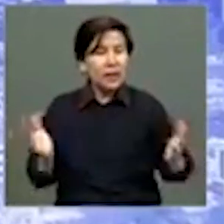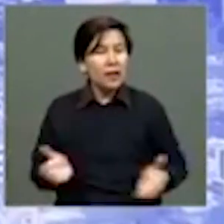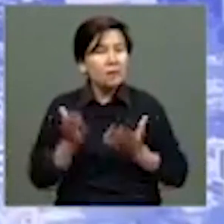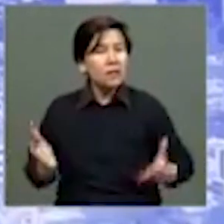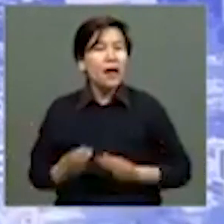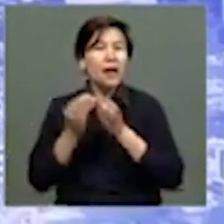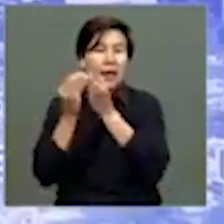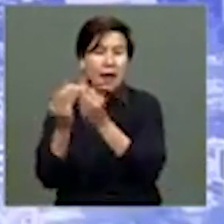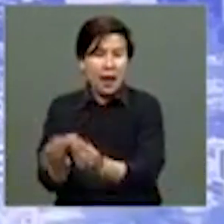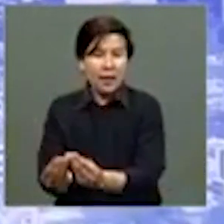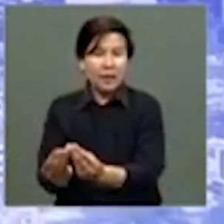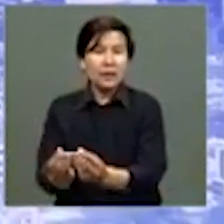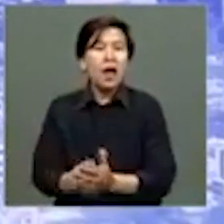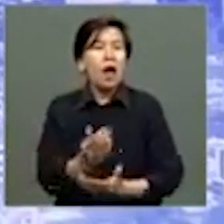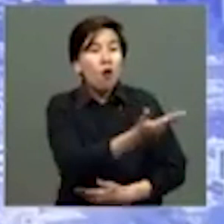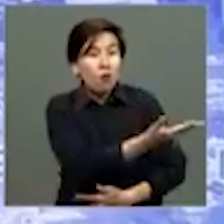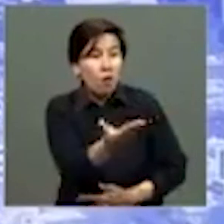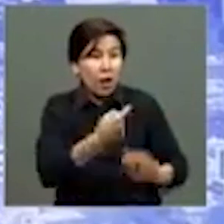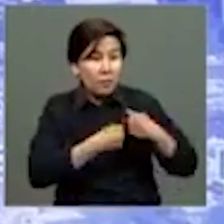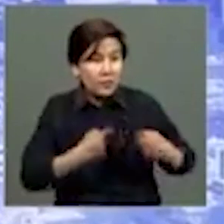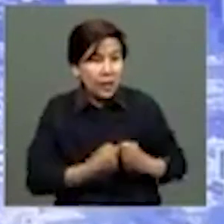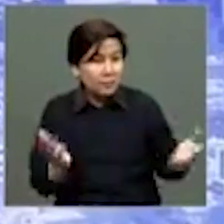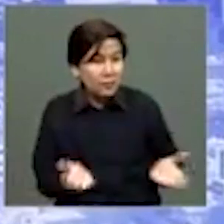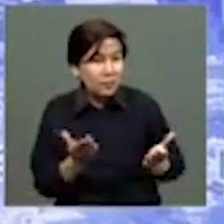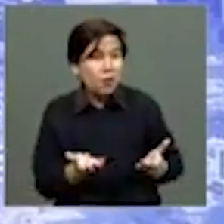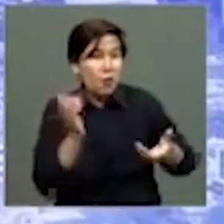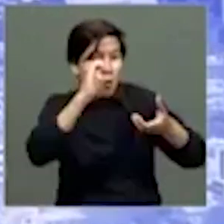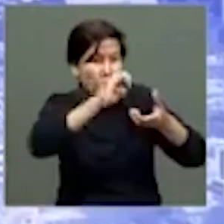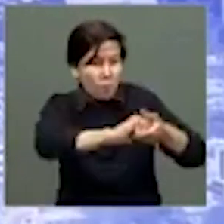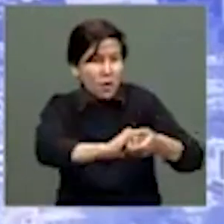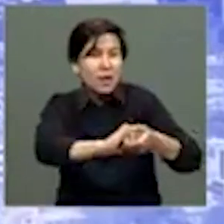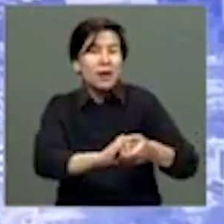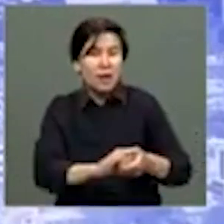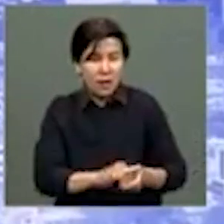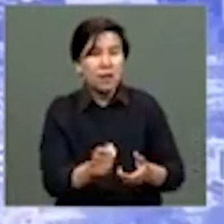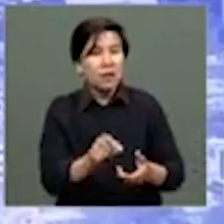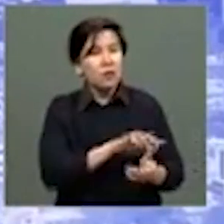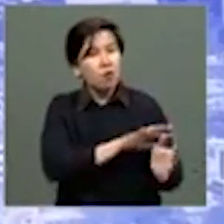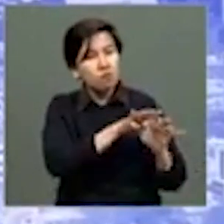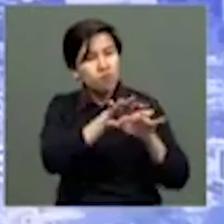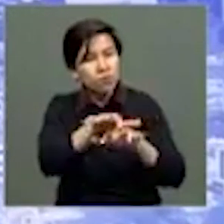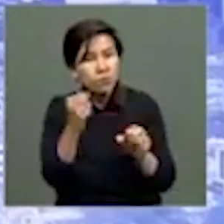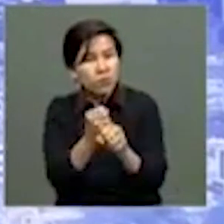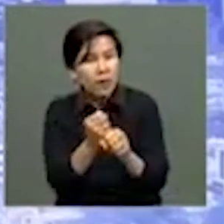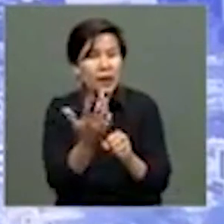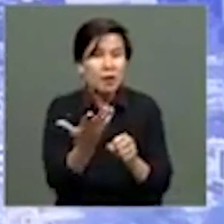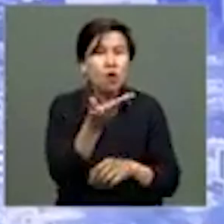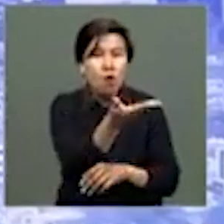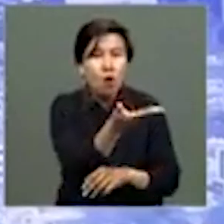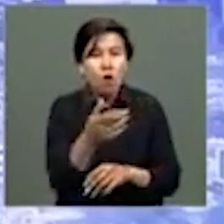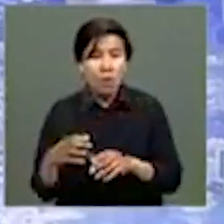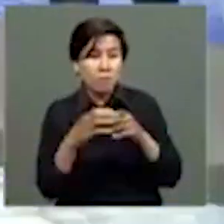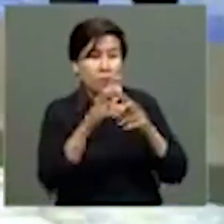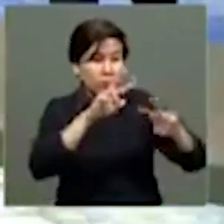สุขและขอกำลังใจไปยังประชาชนที่ร่วมมือกับเจ้าหน้าที่ที่จะลงไปพบปะกับท่านด้วยค่ะขอบพระคุณค่ะ